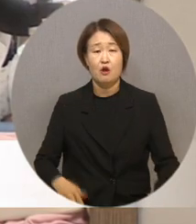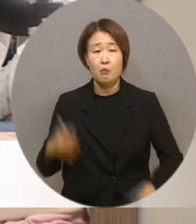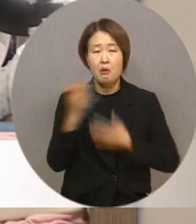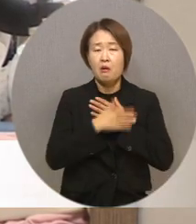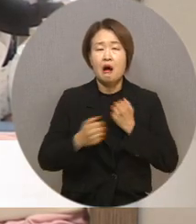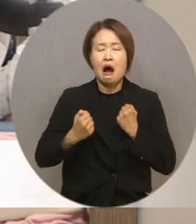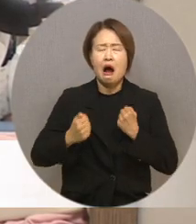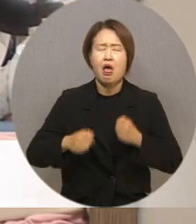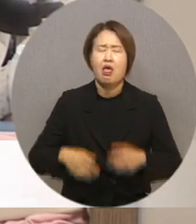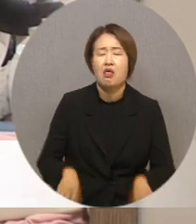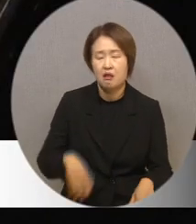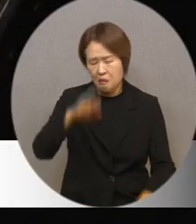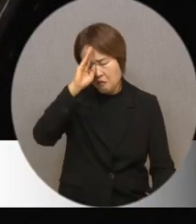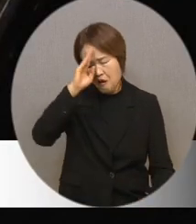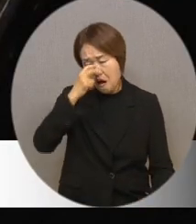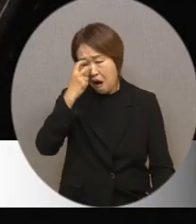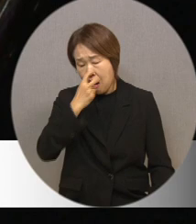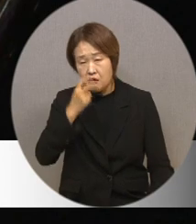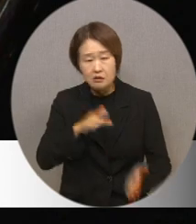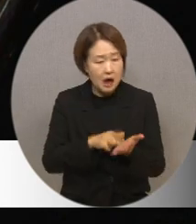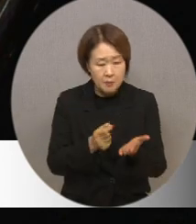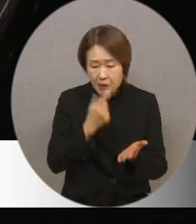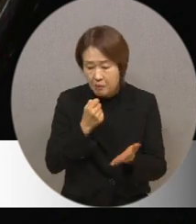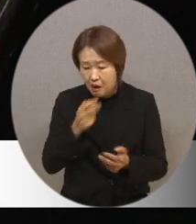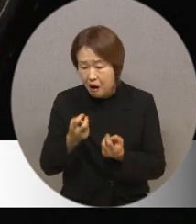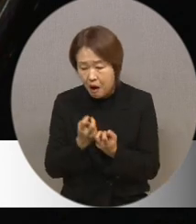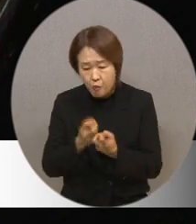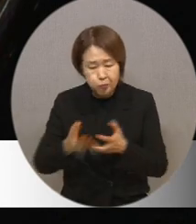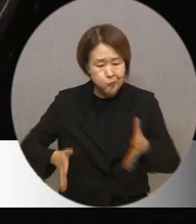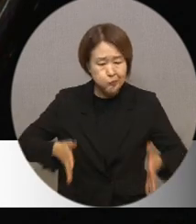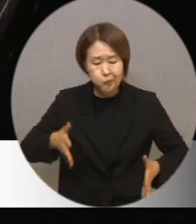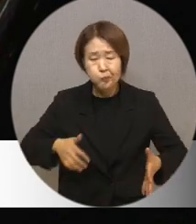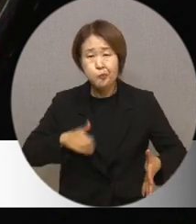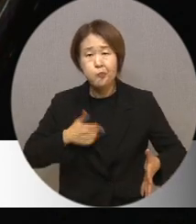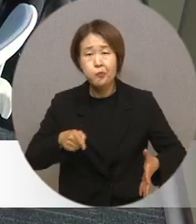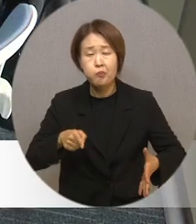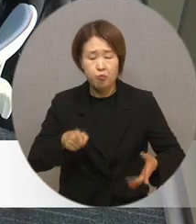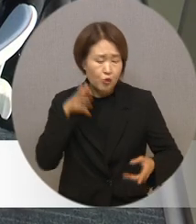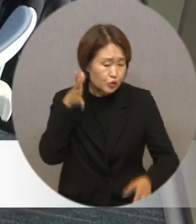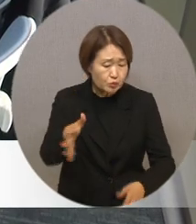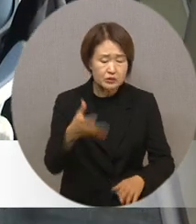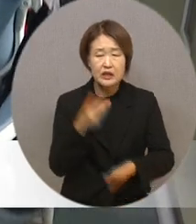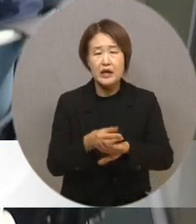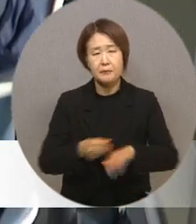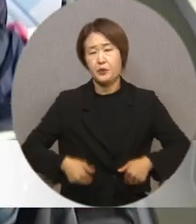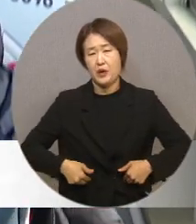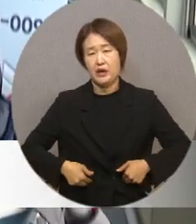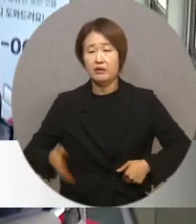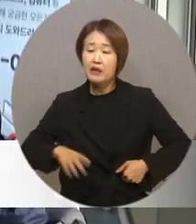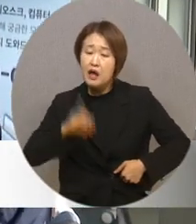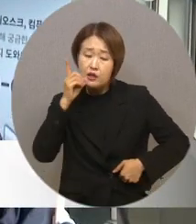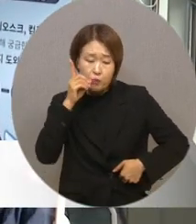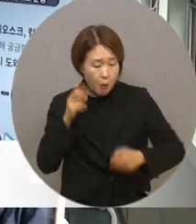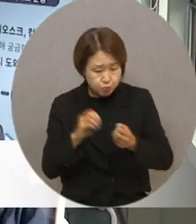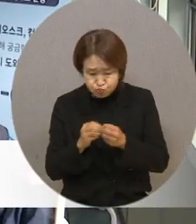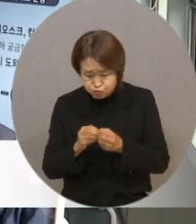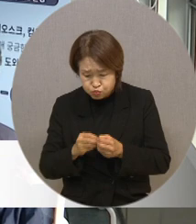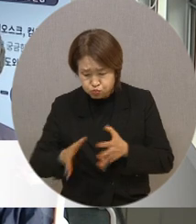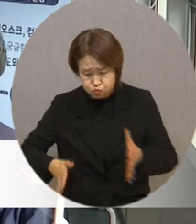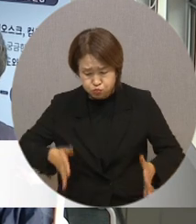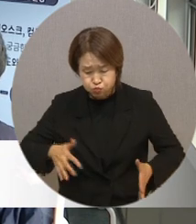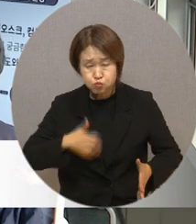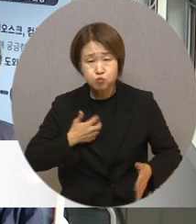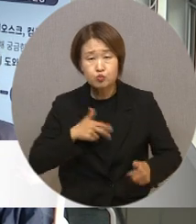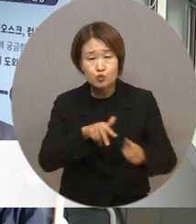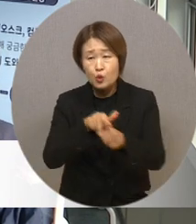노인은 만성질환 관리나 복약지도 같은 질병에 특화된 앱이 필요하지만 스마트폰 조작에 어려움을 느껴 각종